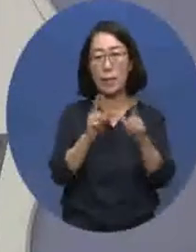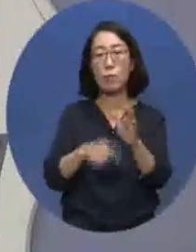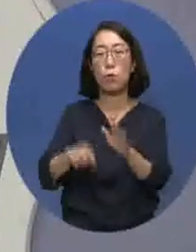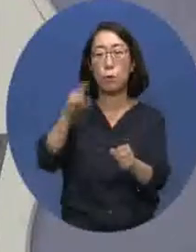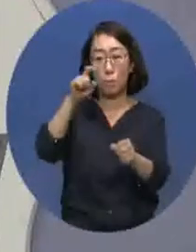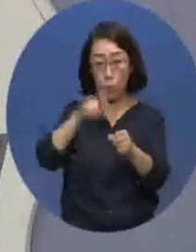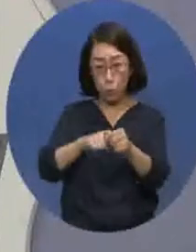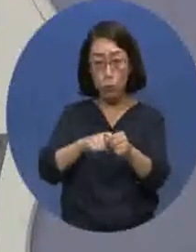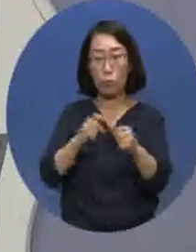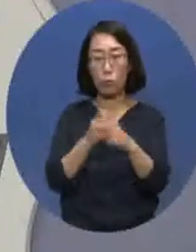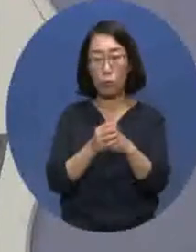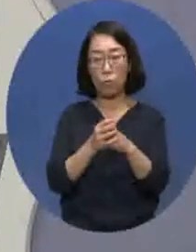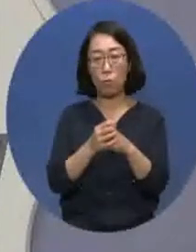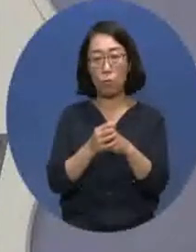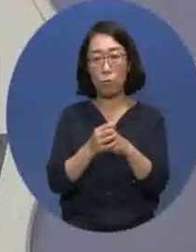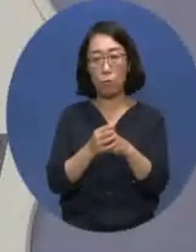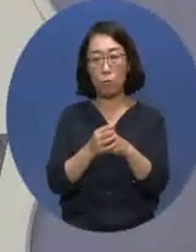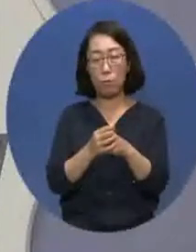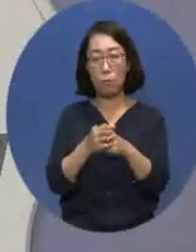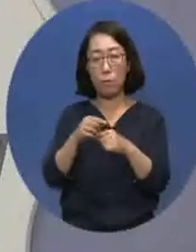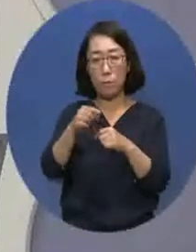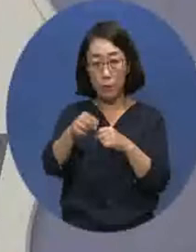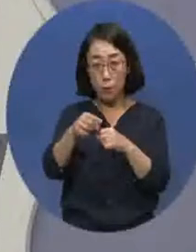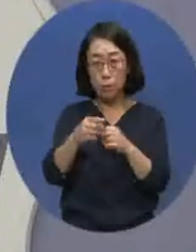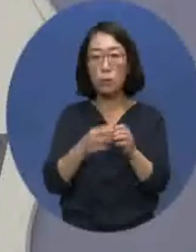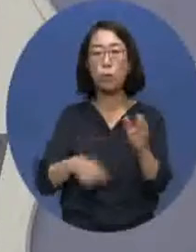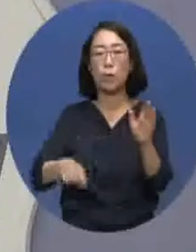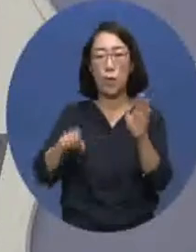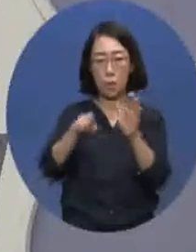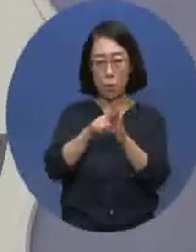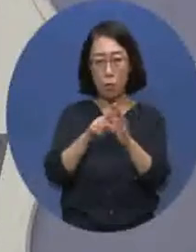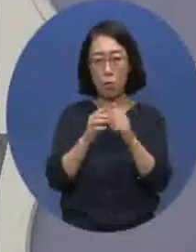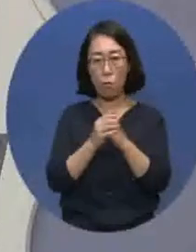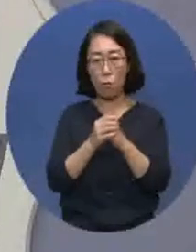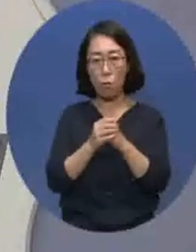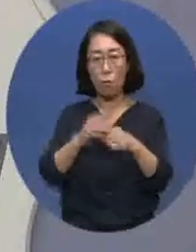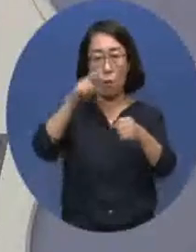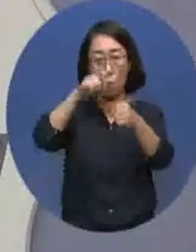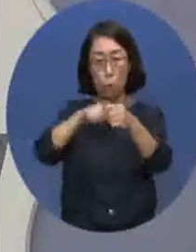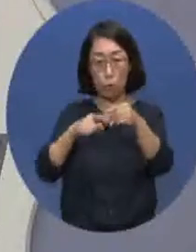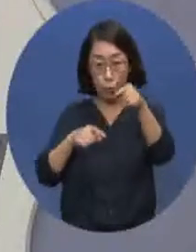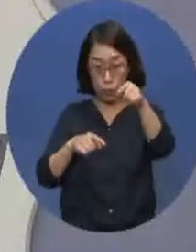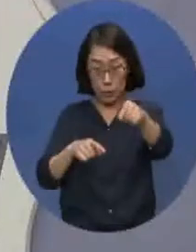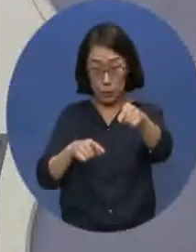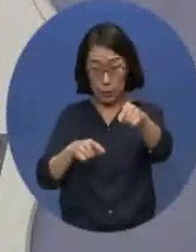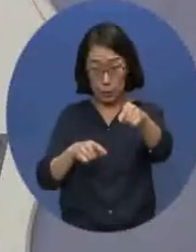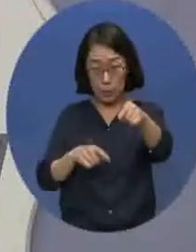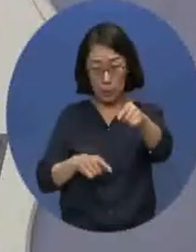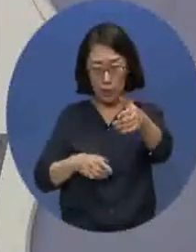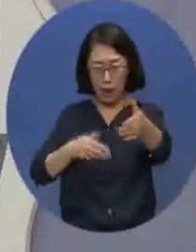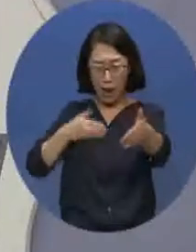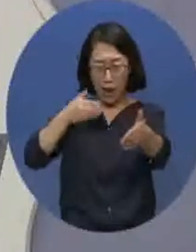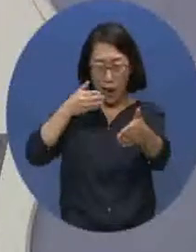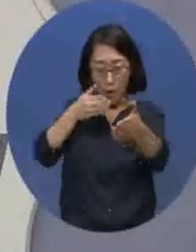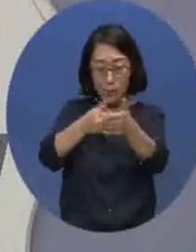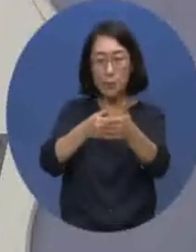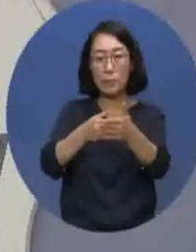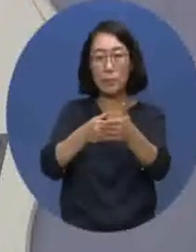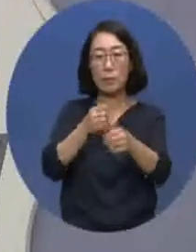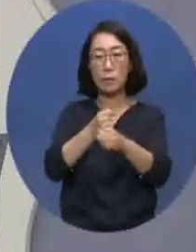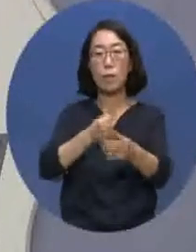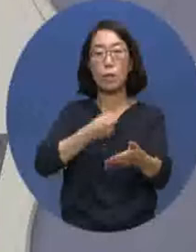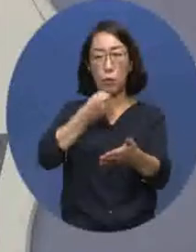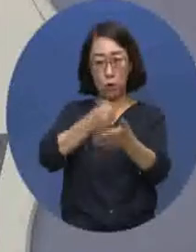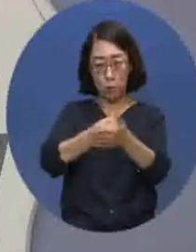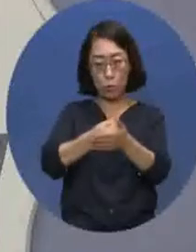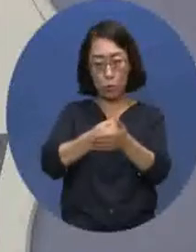정치라는 게 있기 때문에 그것을 위해서 엄 옥 쩍 찌와 그렇게 이렇게 가야 되겠다라고 정한